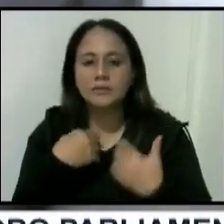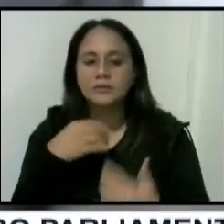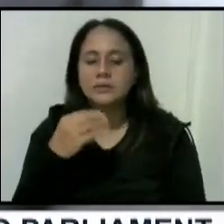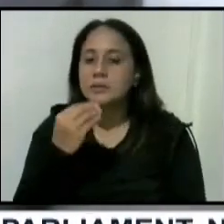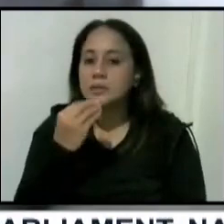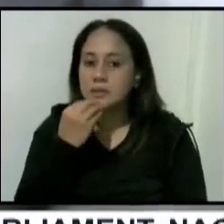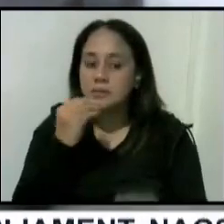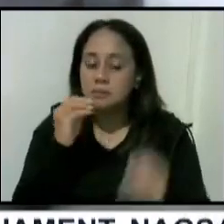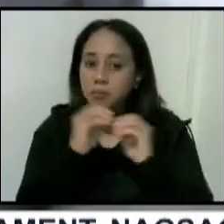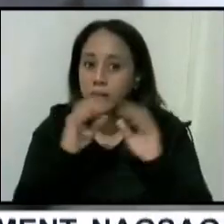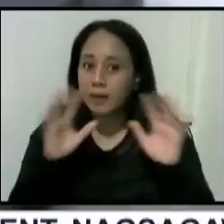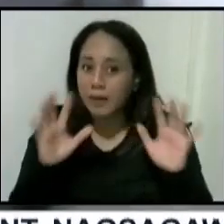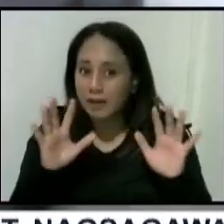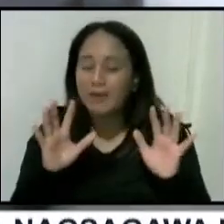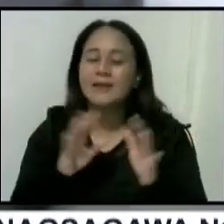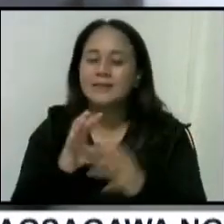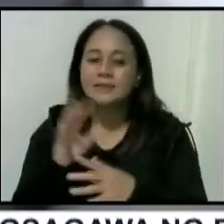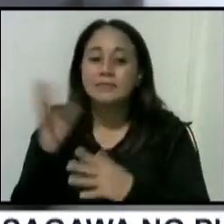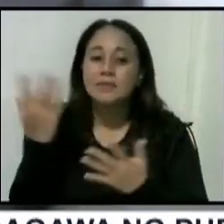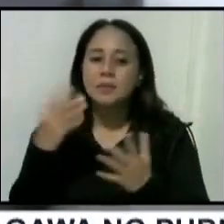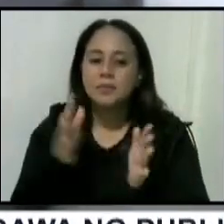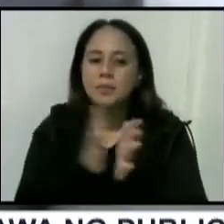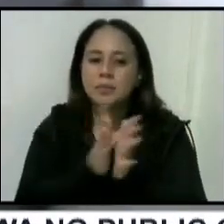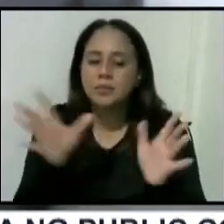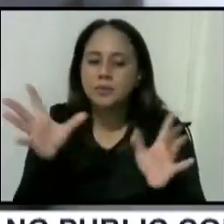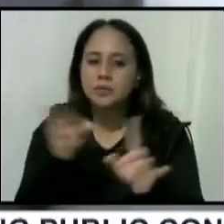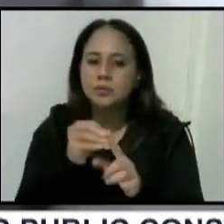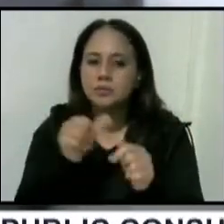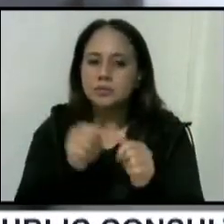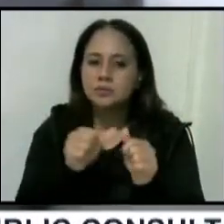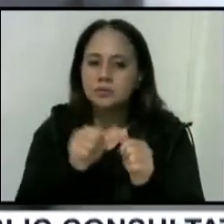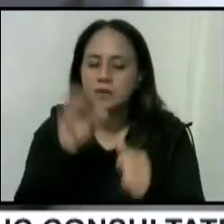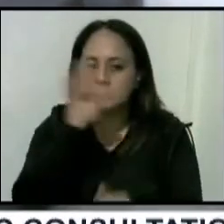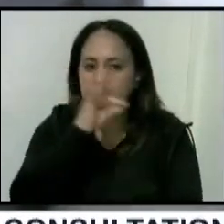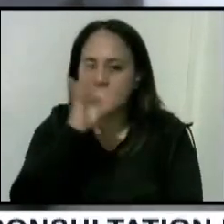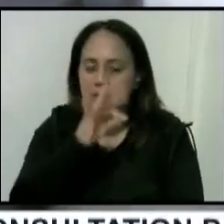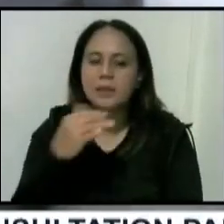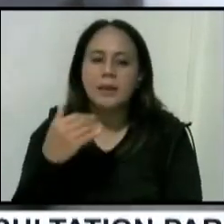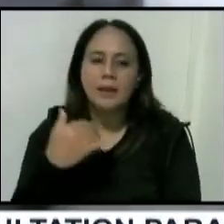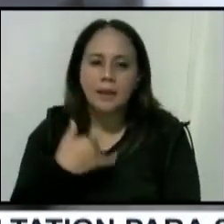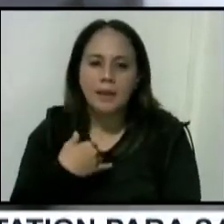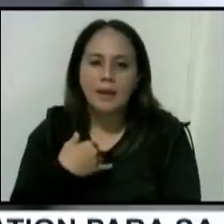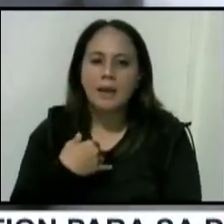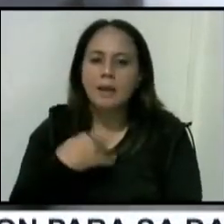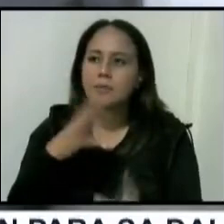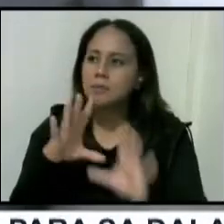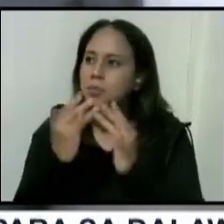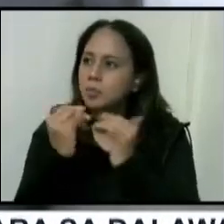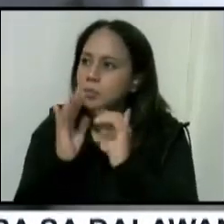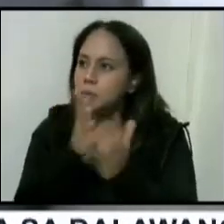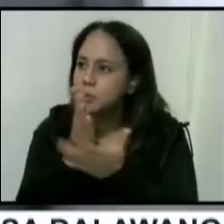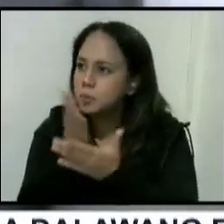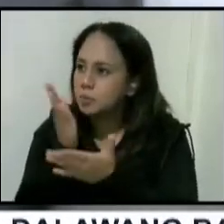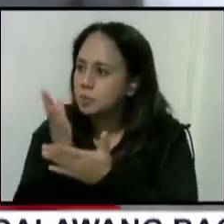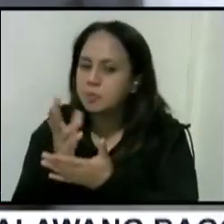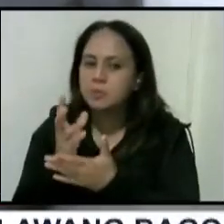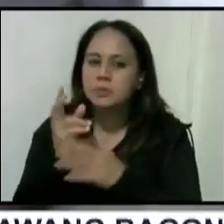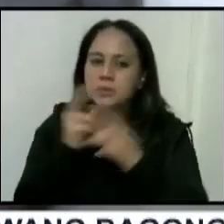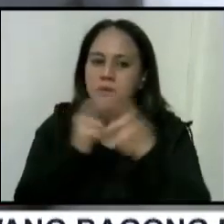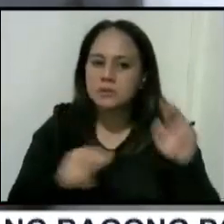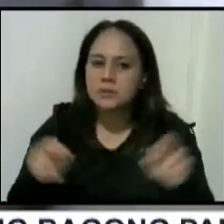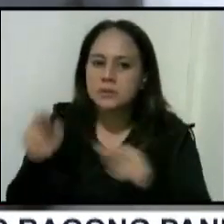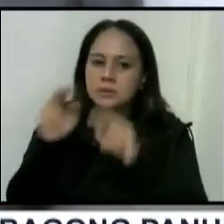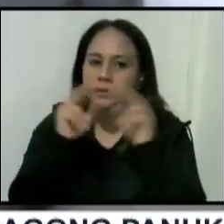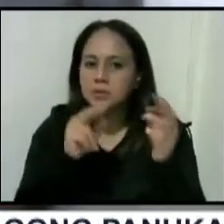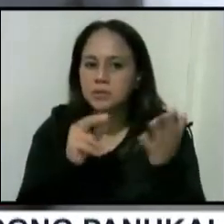ang pagpapalawak ng kultura ng bawat Pilipino. Pumupunta sila sa mga barangay, nagre-recycle sila ng mga, you know, ng